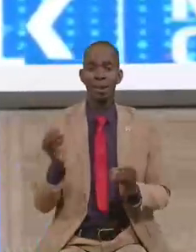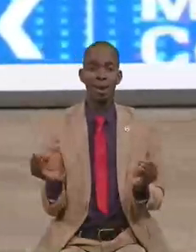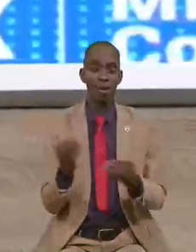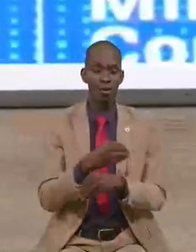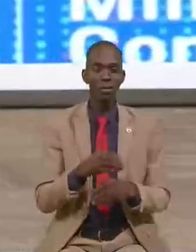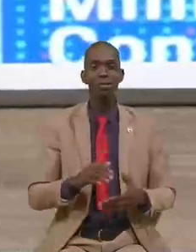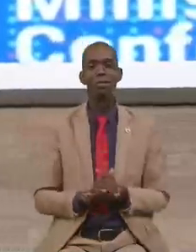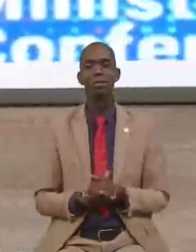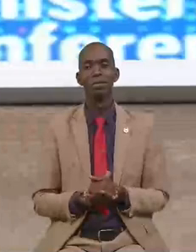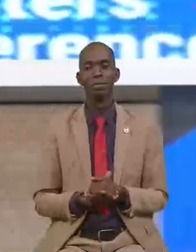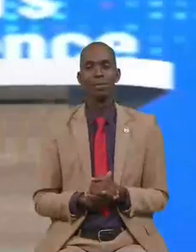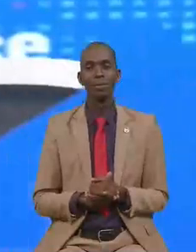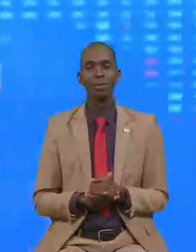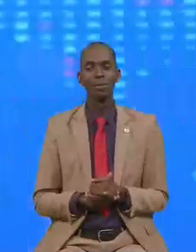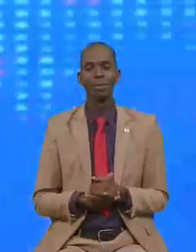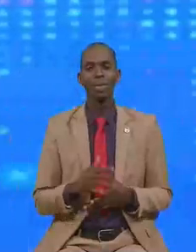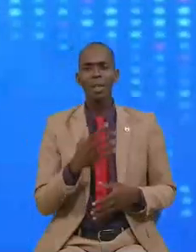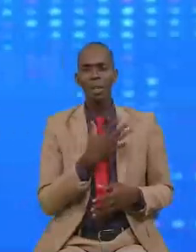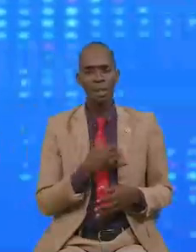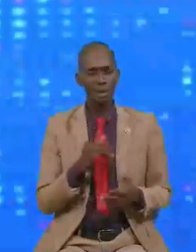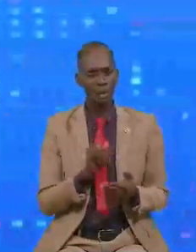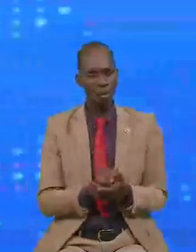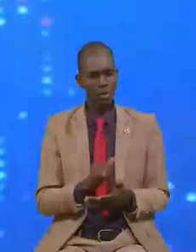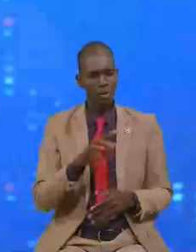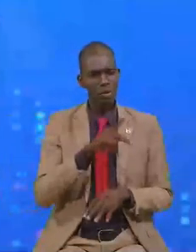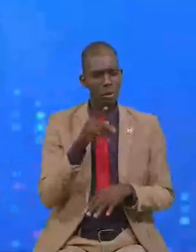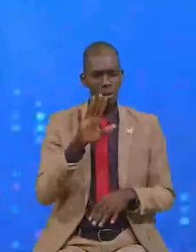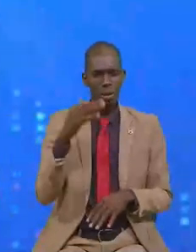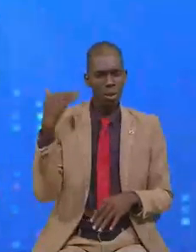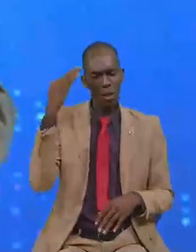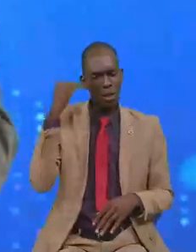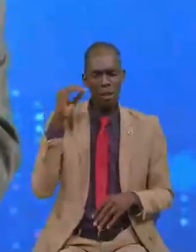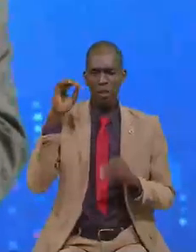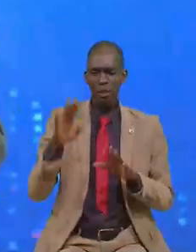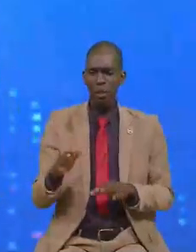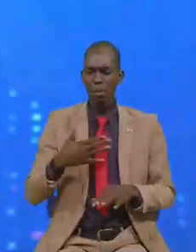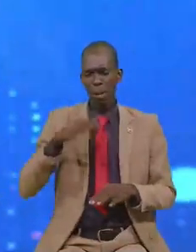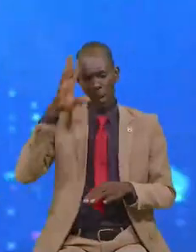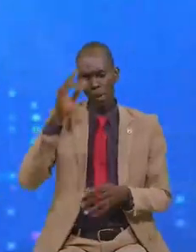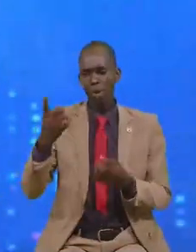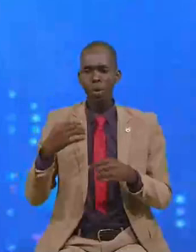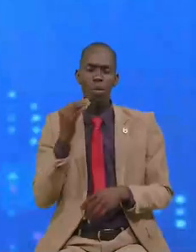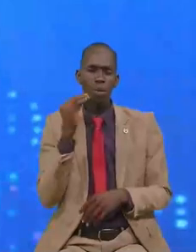dit, mon garçon est revenu à la maison et a dit ceci. Ah, il a dit,